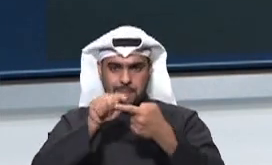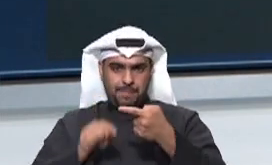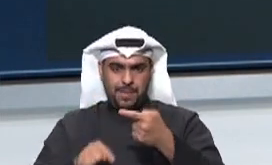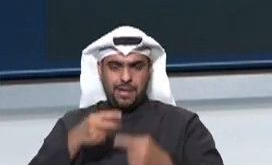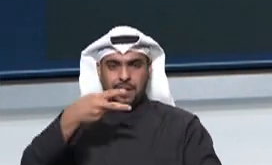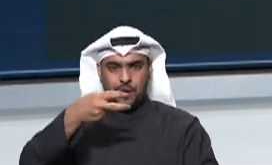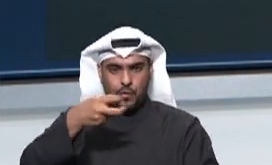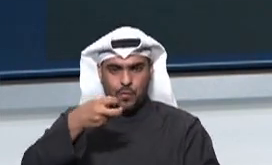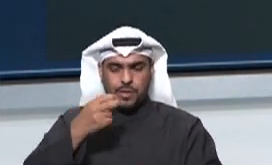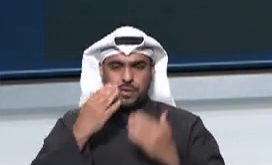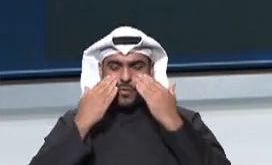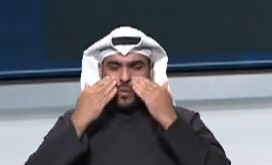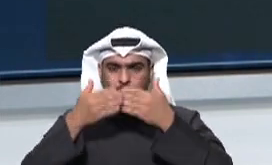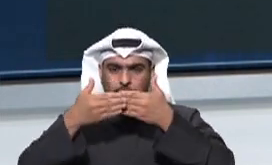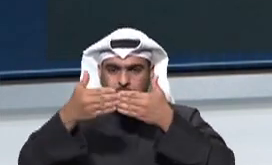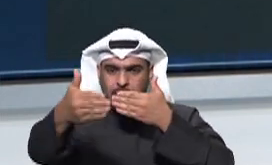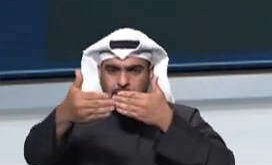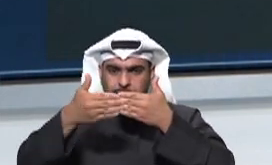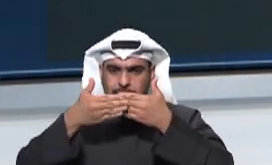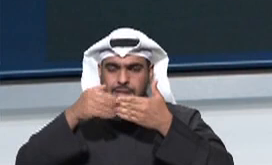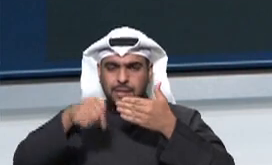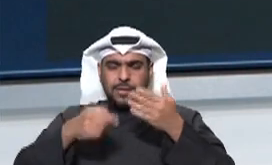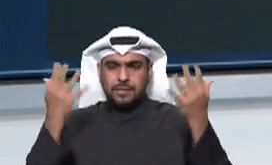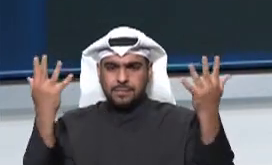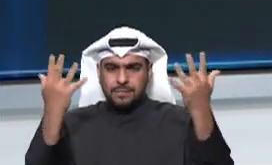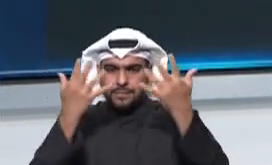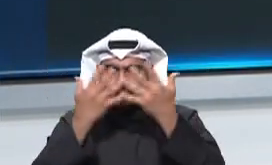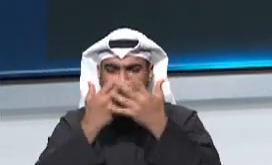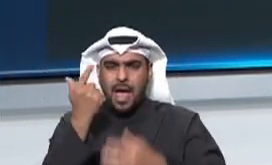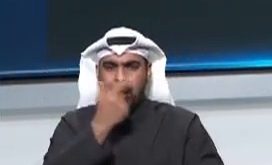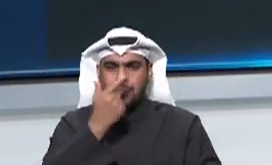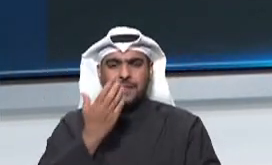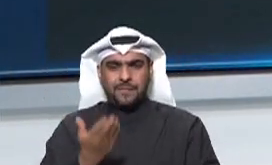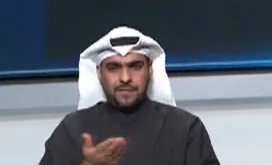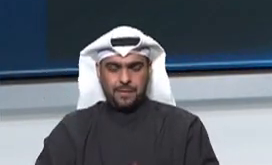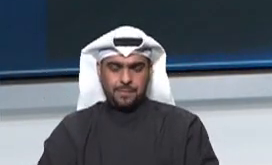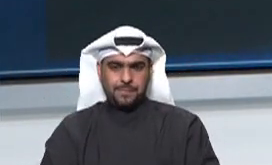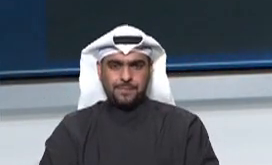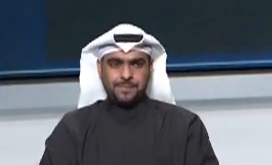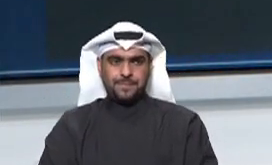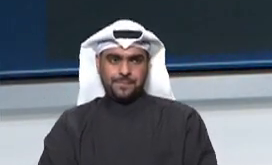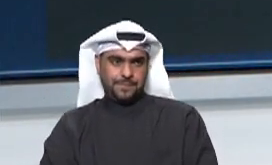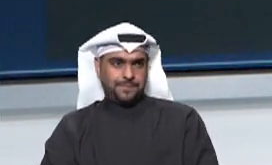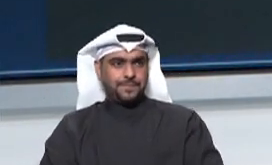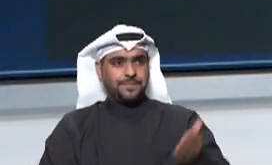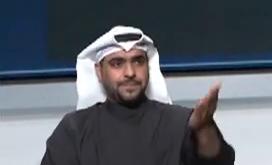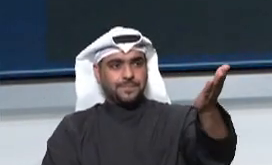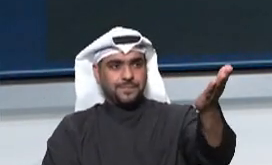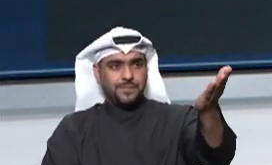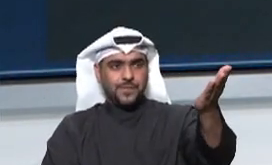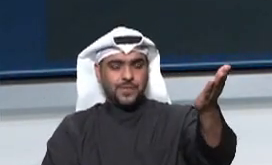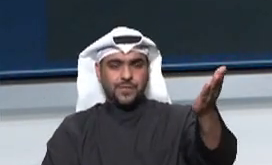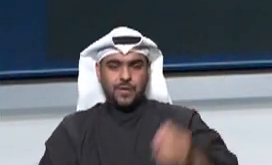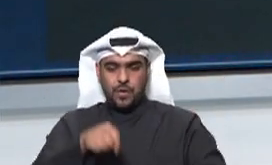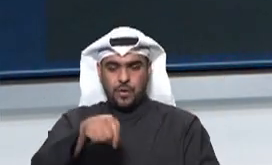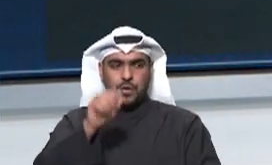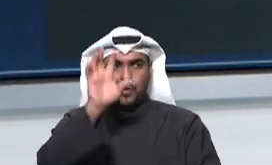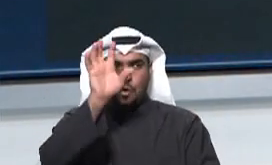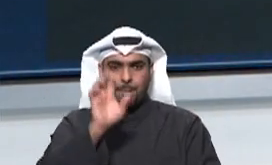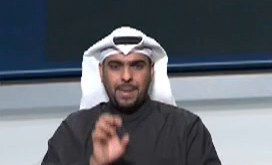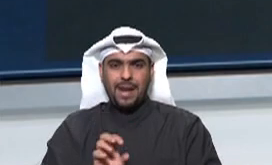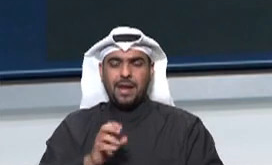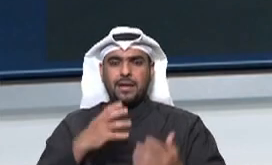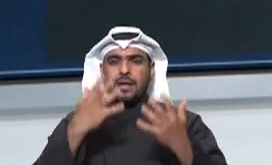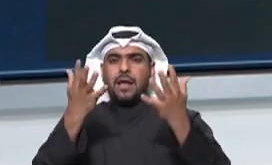الأفقية متراجعة حول 2 كيلو متر. حتى نهاية اليوم أجواءنا راح تكون غائمة وتراجع ملحوظ